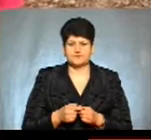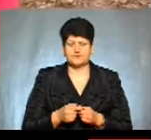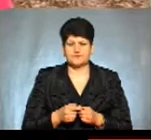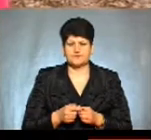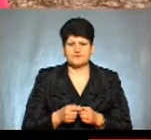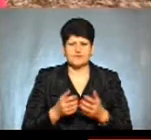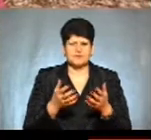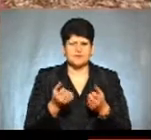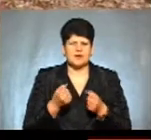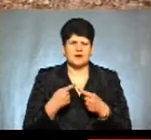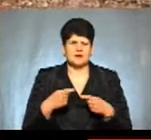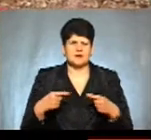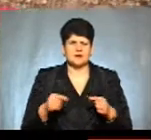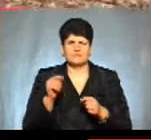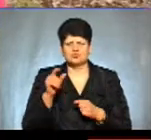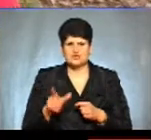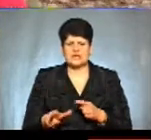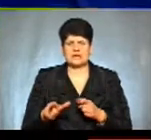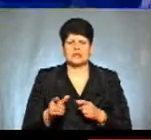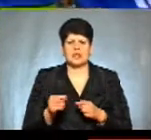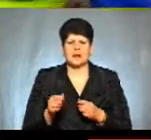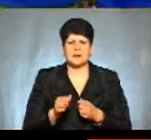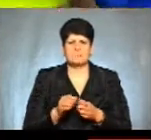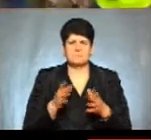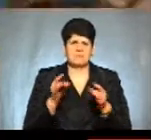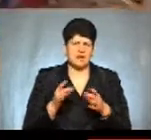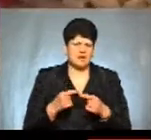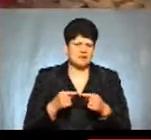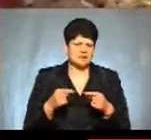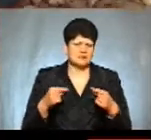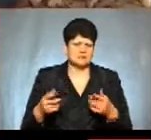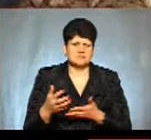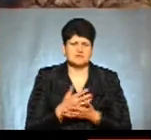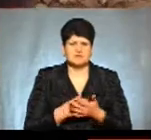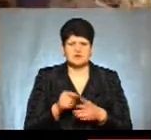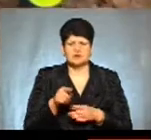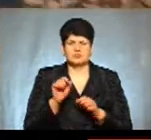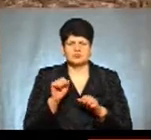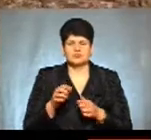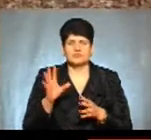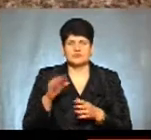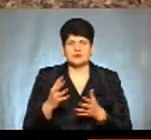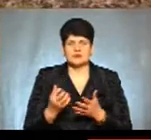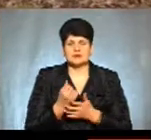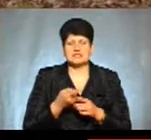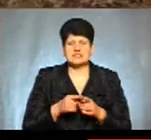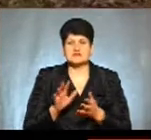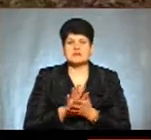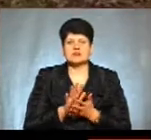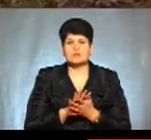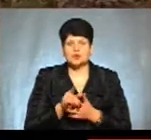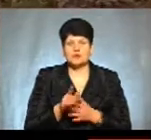зібрала всякі бутилки, пакети, багато чого різного зібрала. Тут можна все знайти. Це все